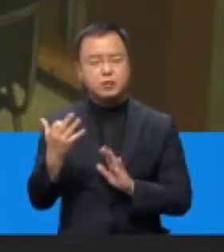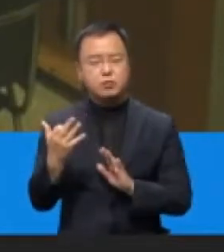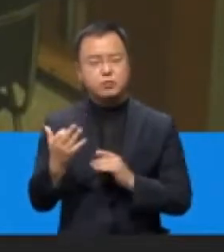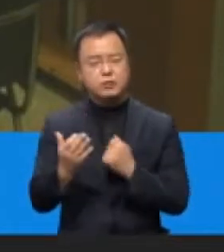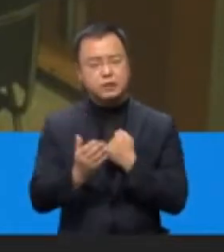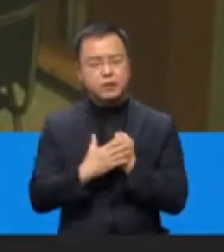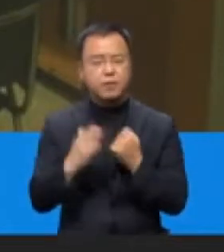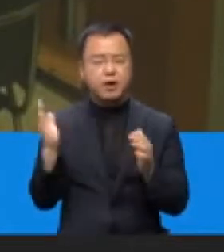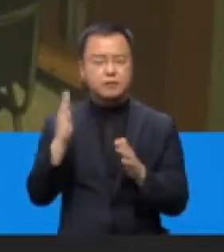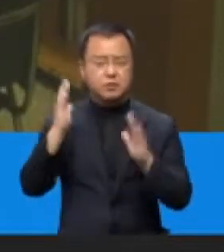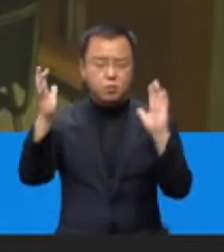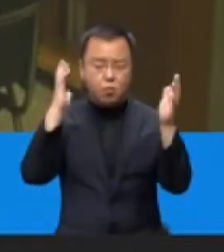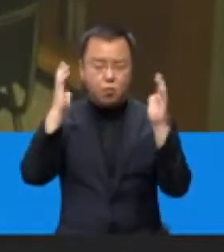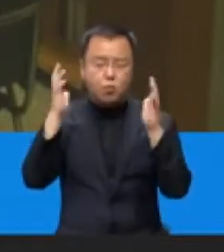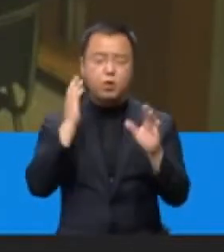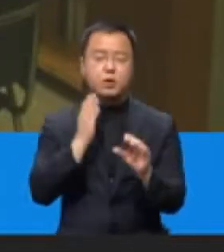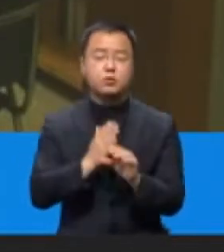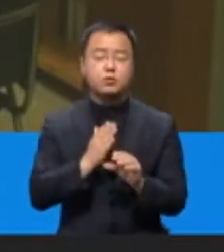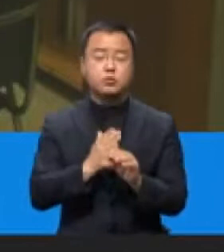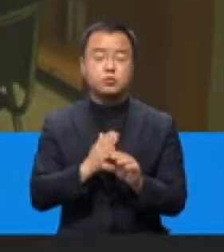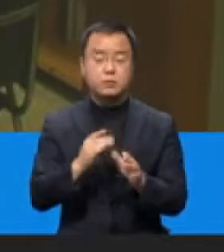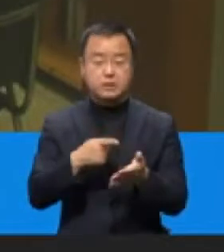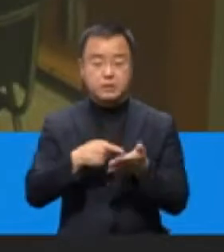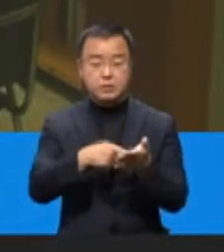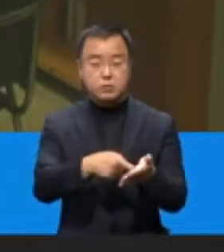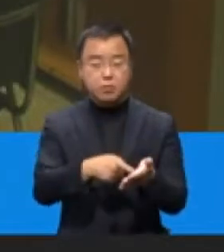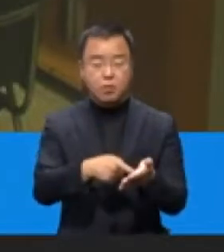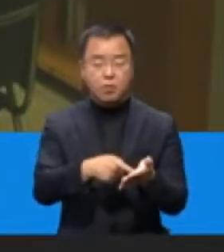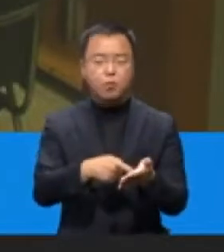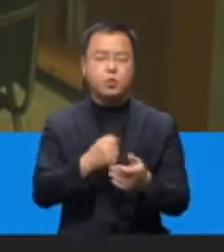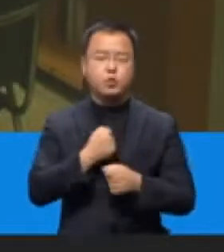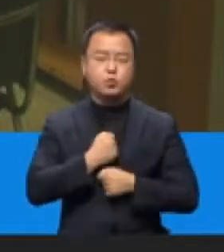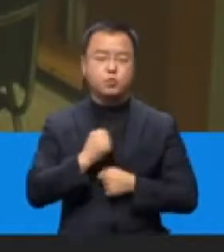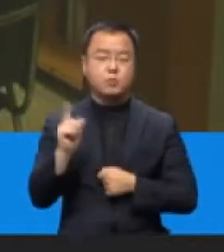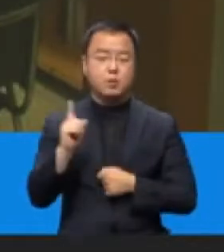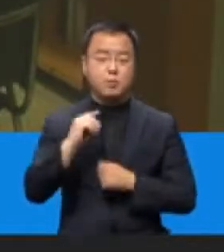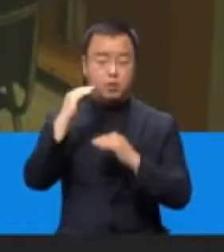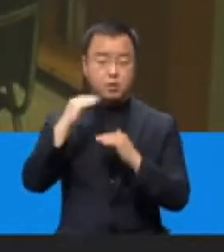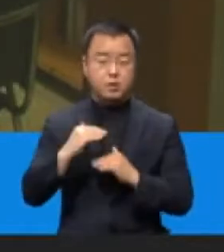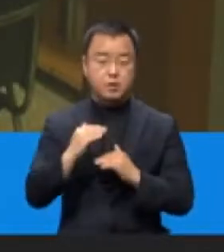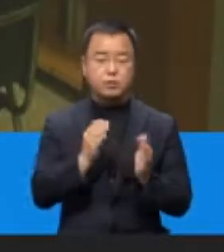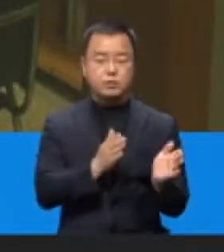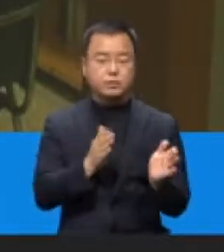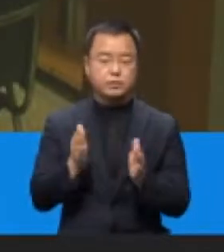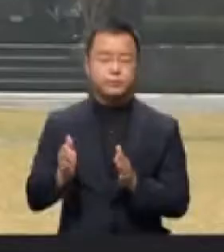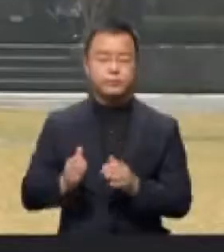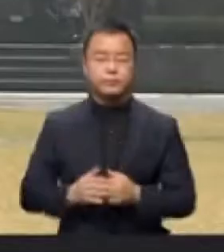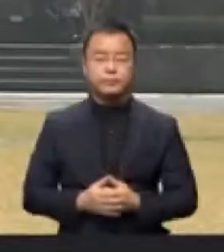없는데요 지원할 때 주의해야할 변수들 서연아 기자가 정리했습니다